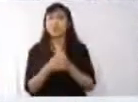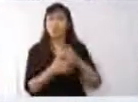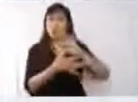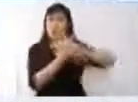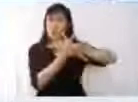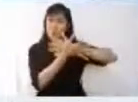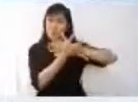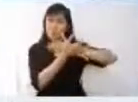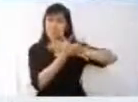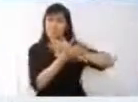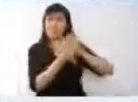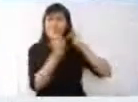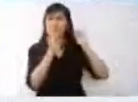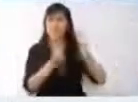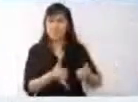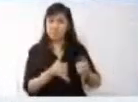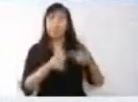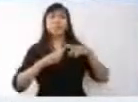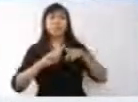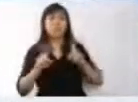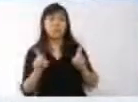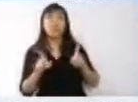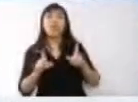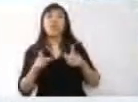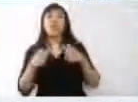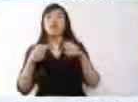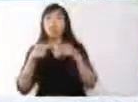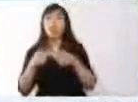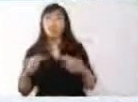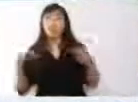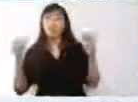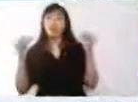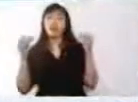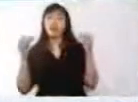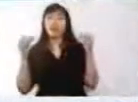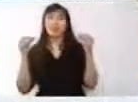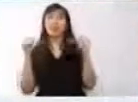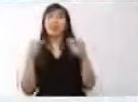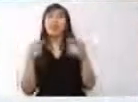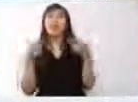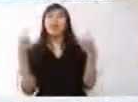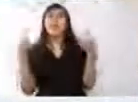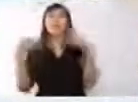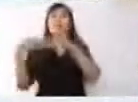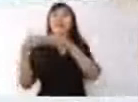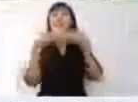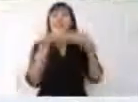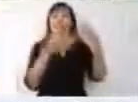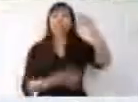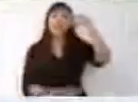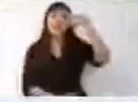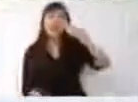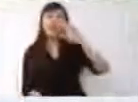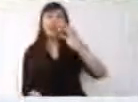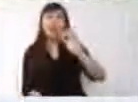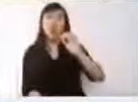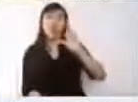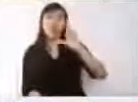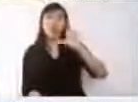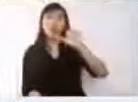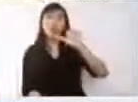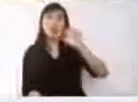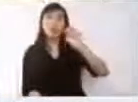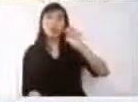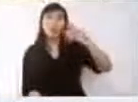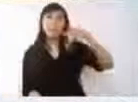for July to August of 2021. Gusto po ng bansang Japan na i-package po ito na parang